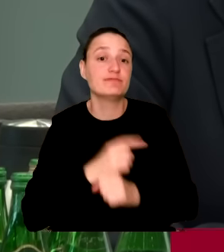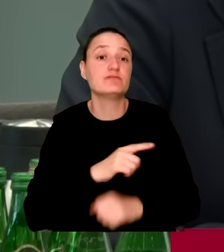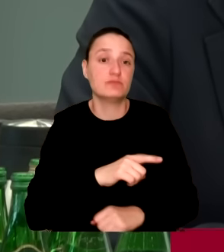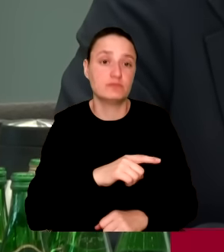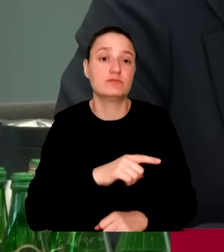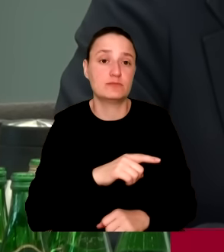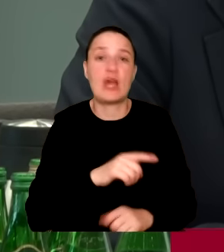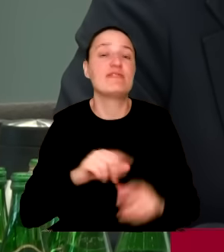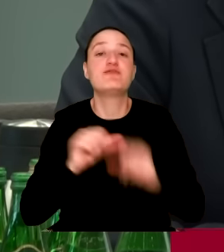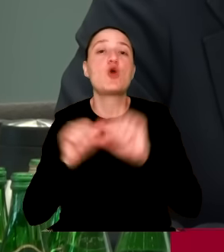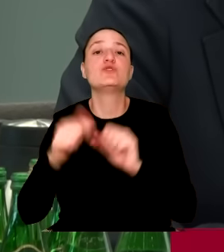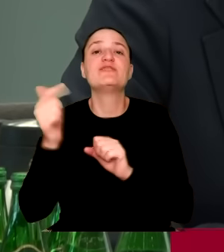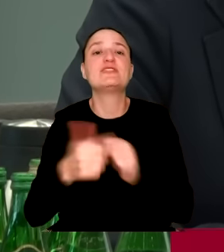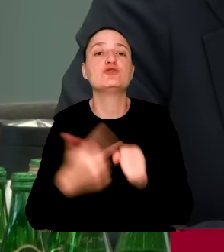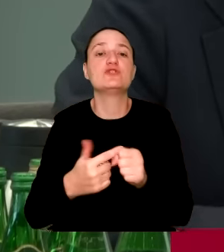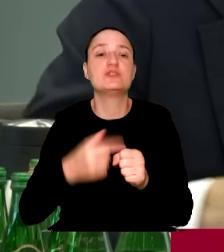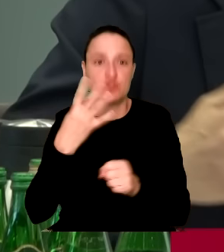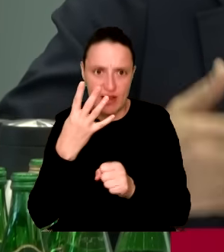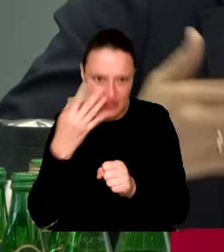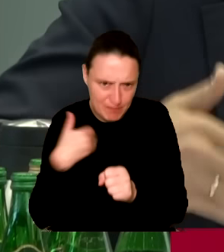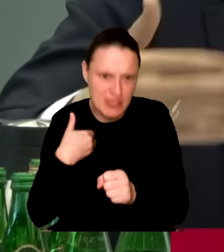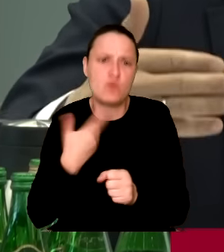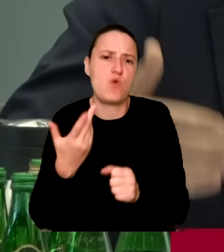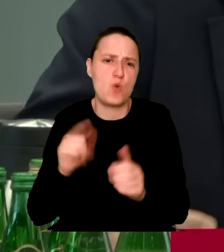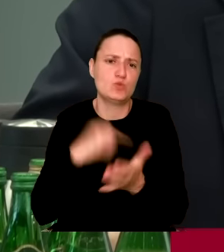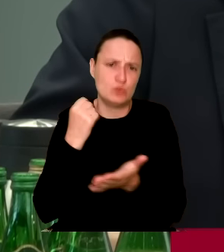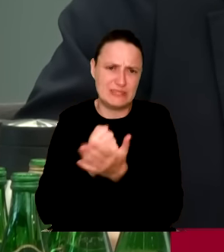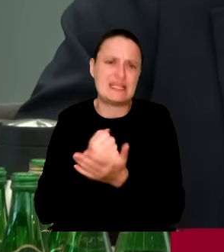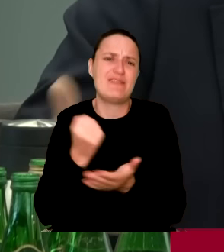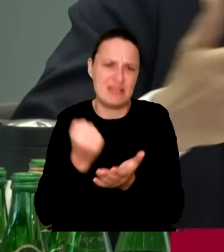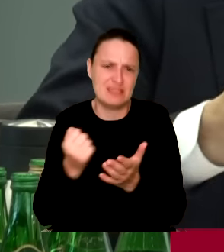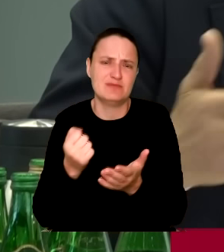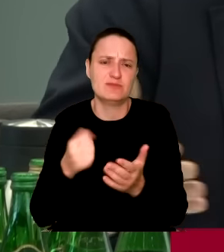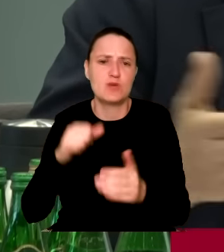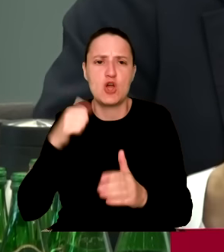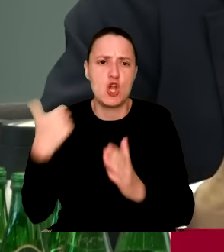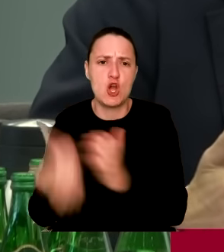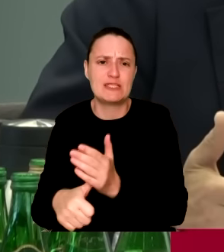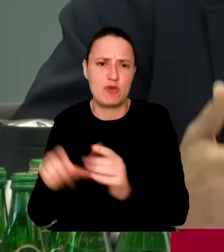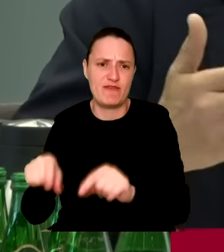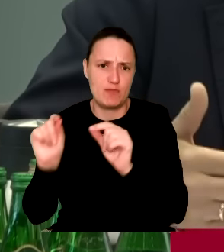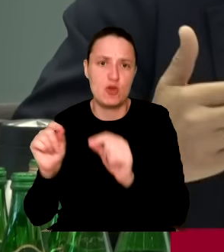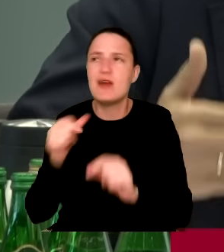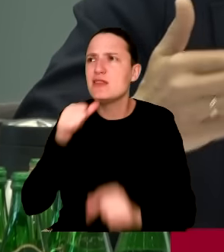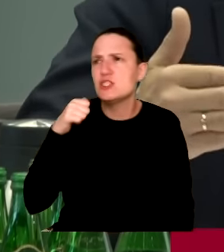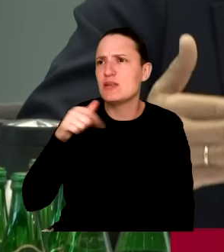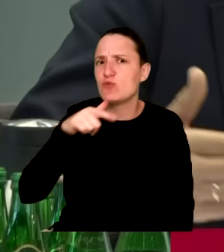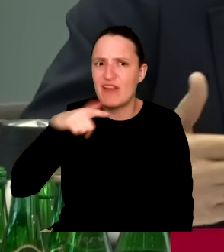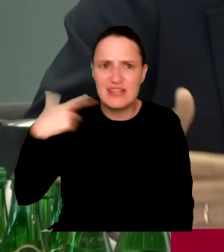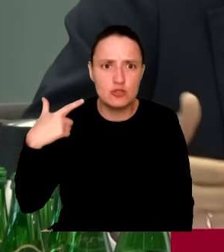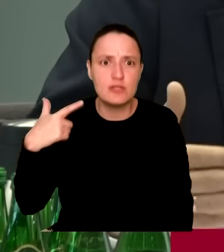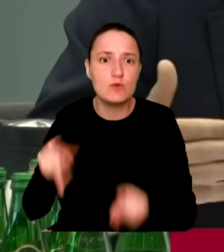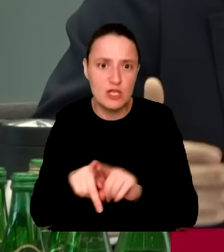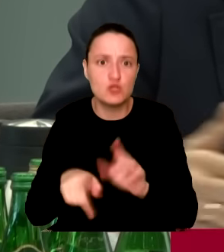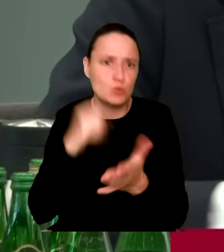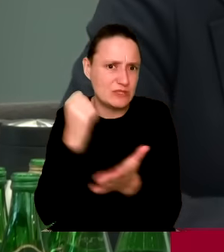ustawę dotyczącą wyborów powszechnych wyborów znaczy wyborów korespondencyjnych Mało tego tydzień czy dwa temu również taka ustawa